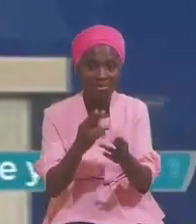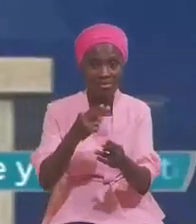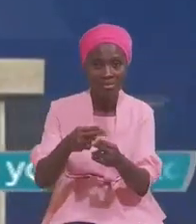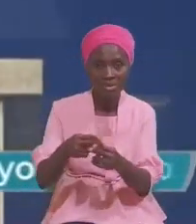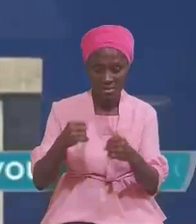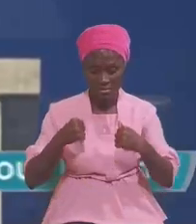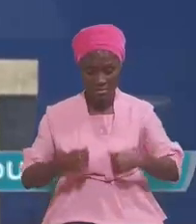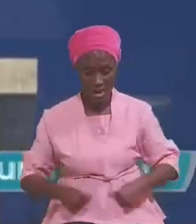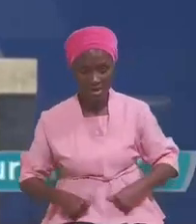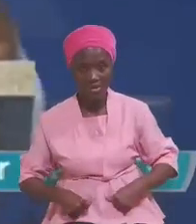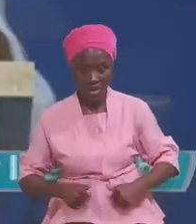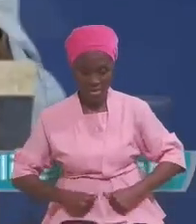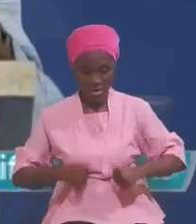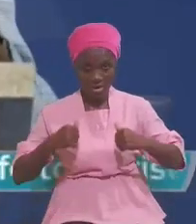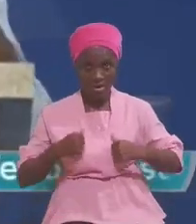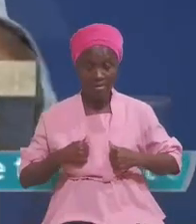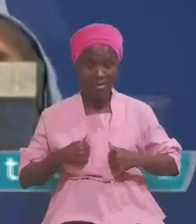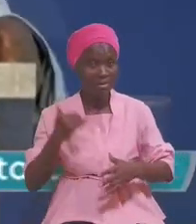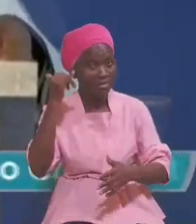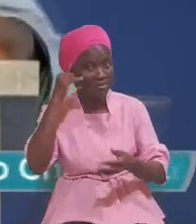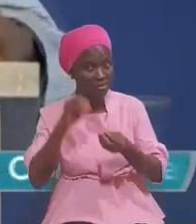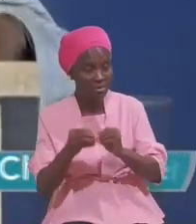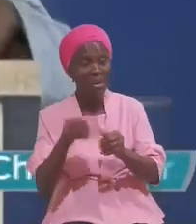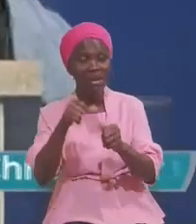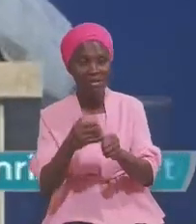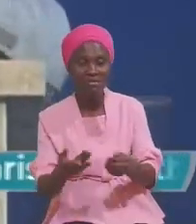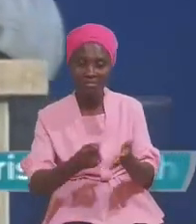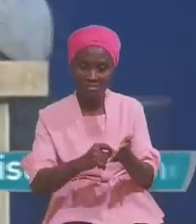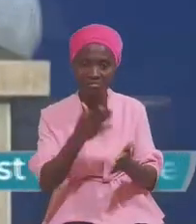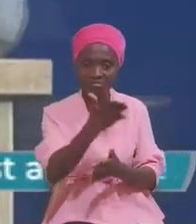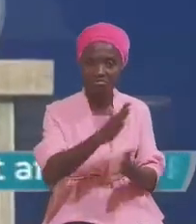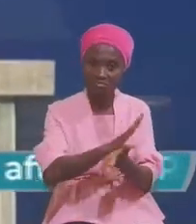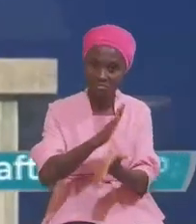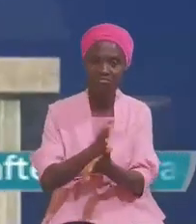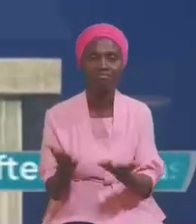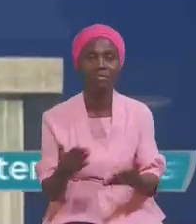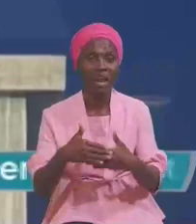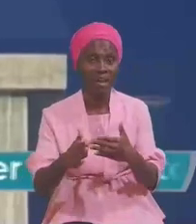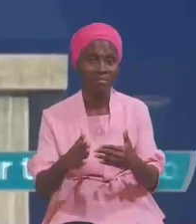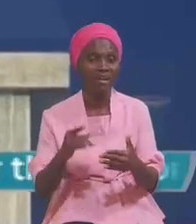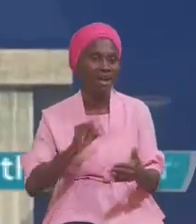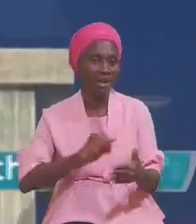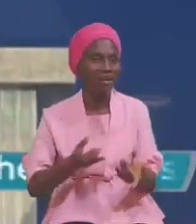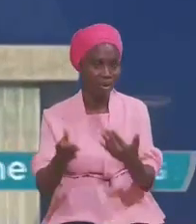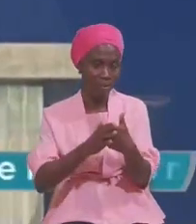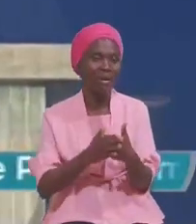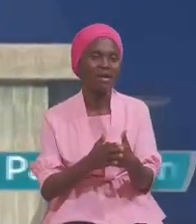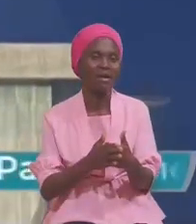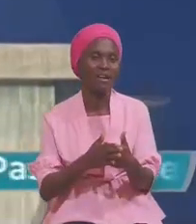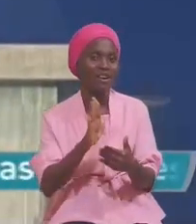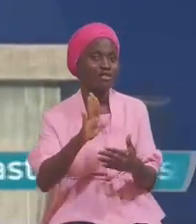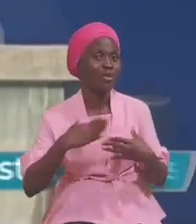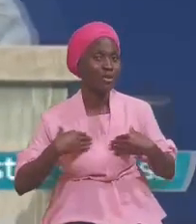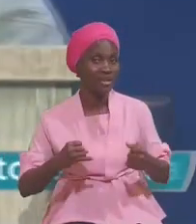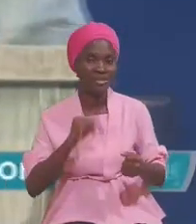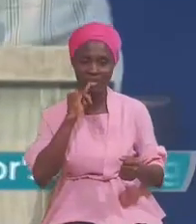vos coordonnées exactes. Après cette session, je viendrai parce